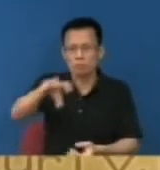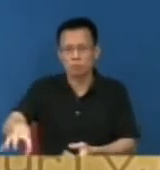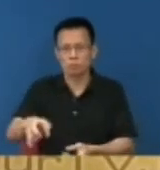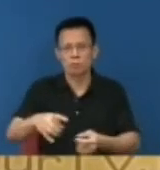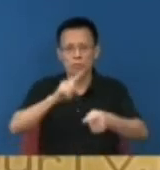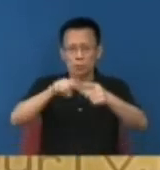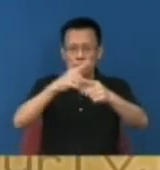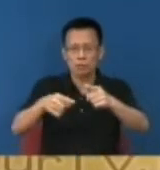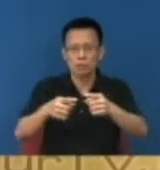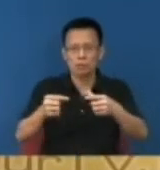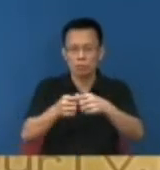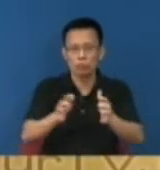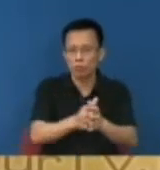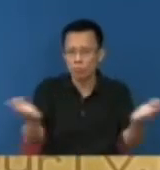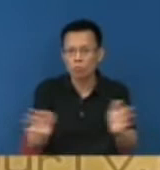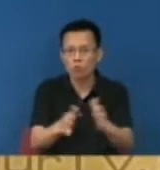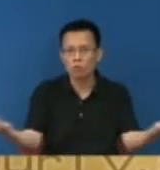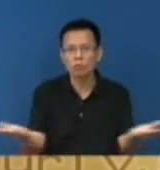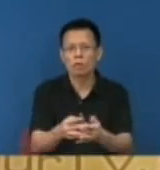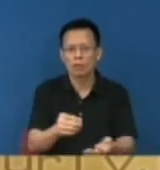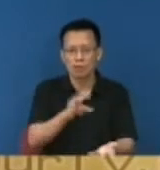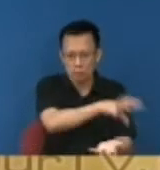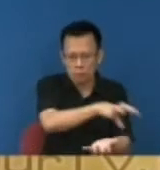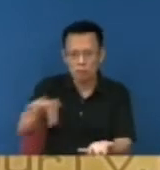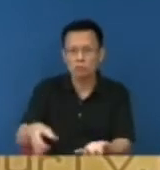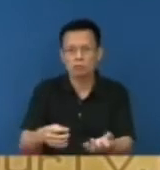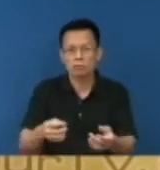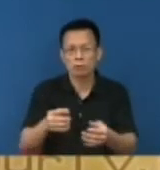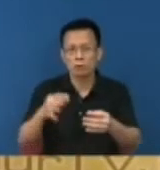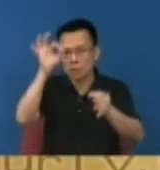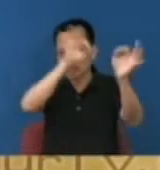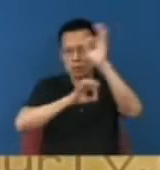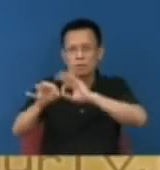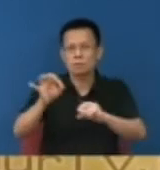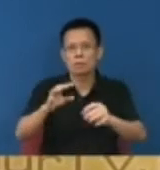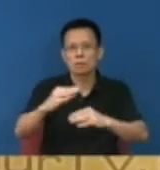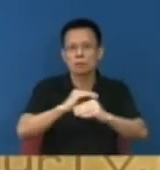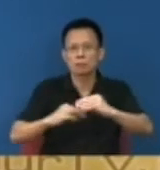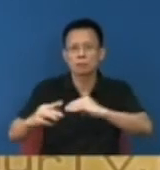報啊，或者少少星島啊、東周刊繪形繪聲，